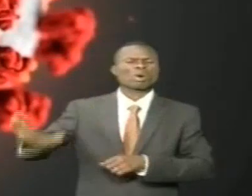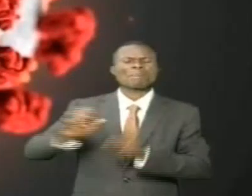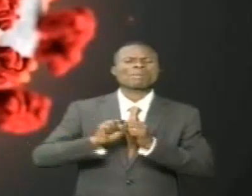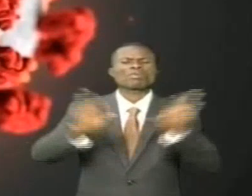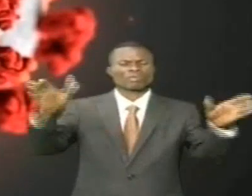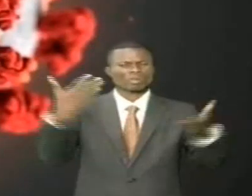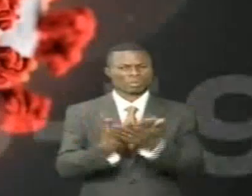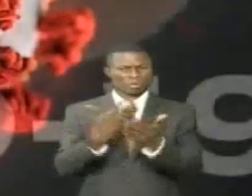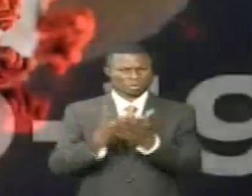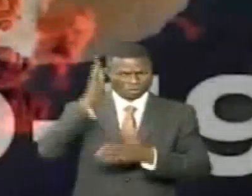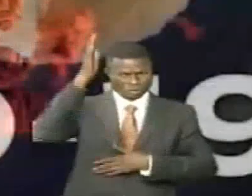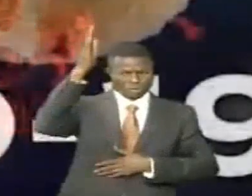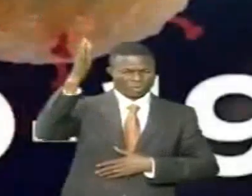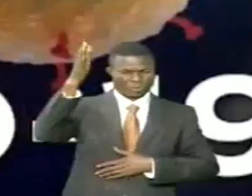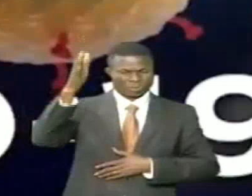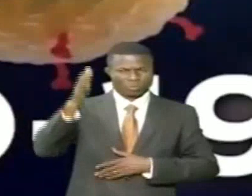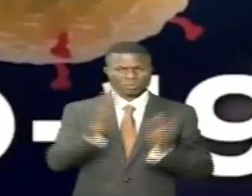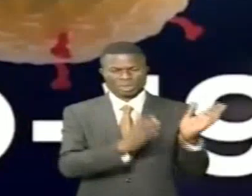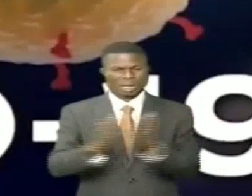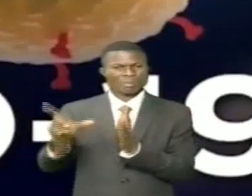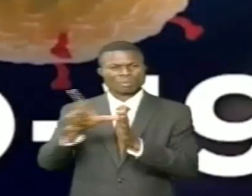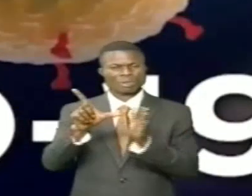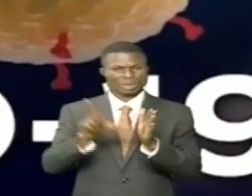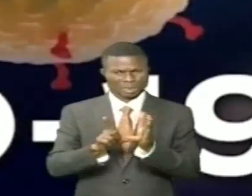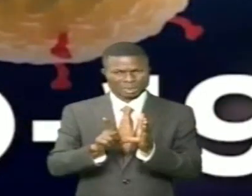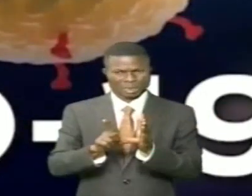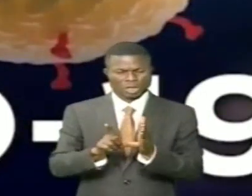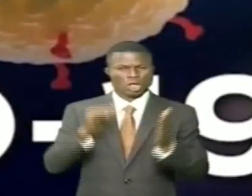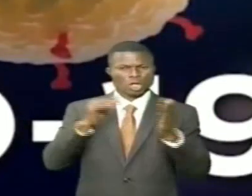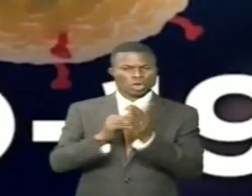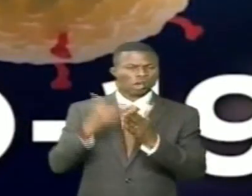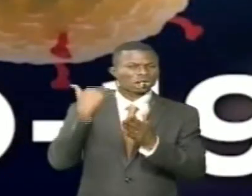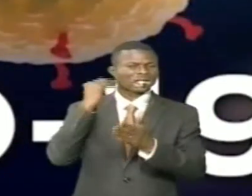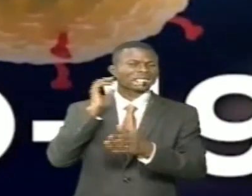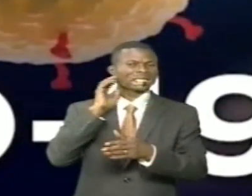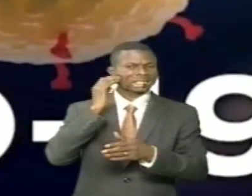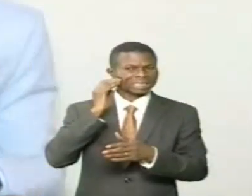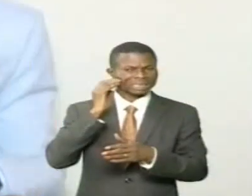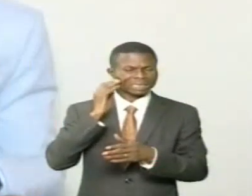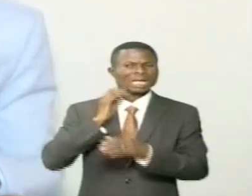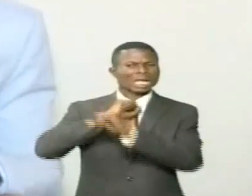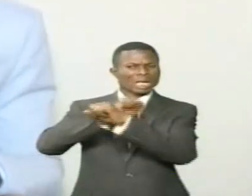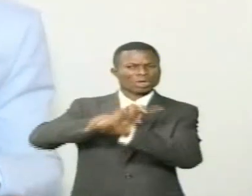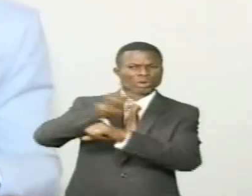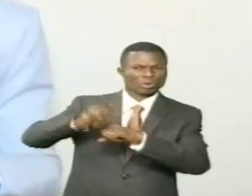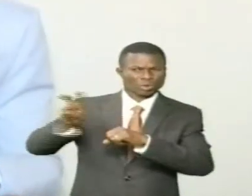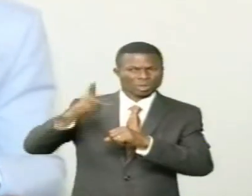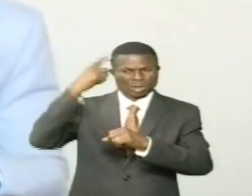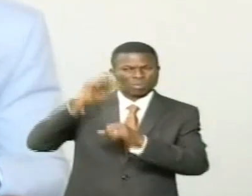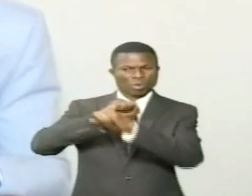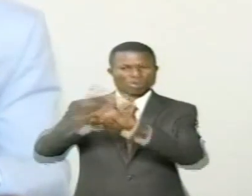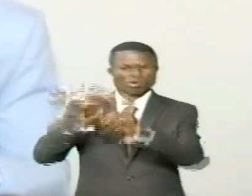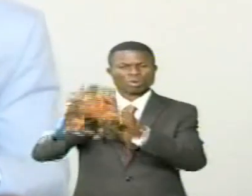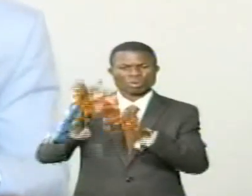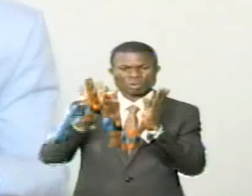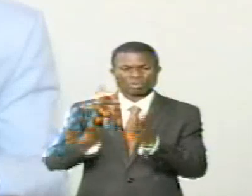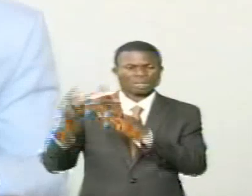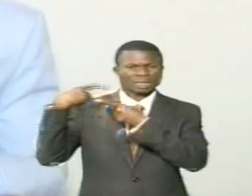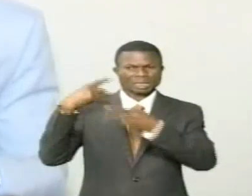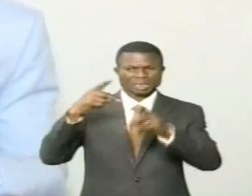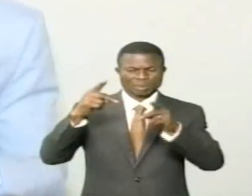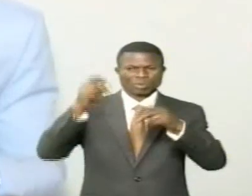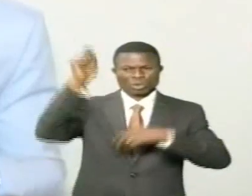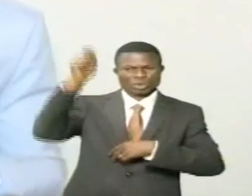jours à venir. L'élaboration d'une loi anti-cybercriminalité s'impose pour prévenir des rumeurs formatées depuis des officines